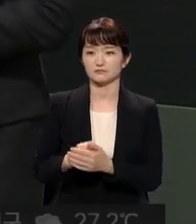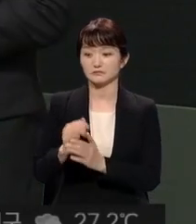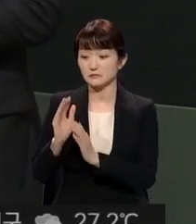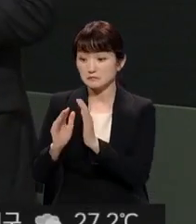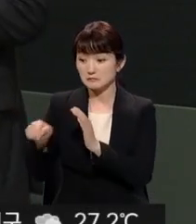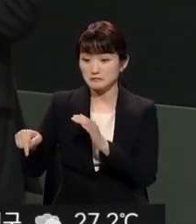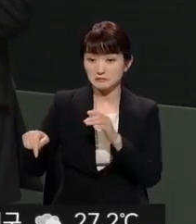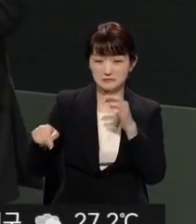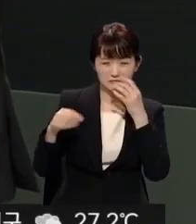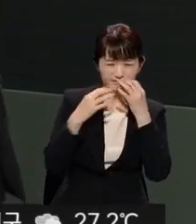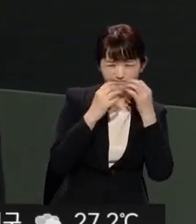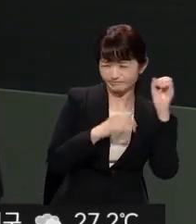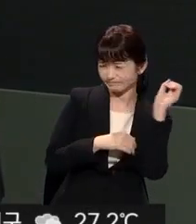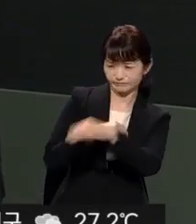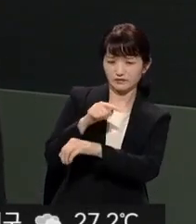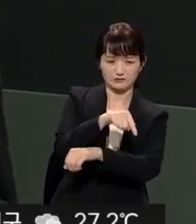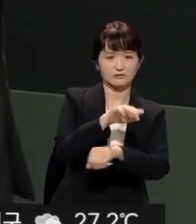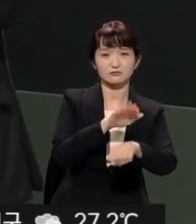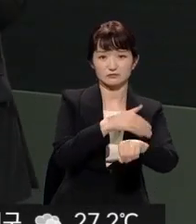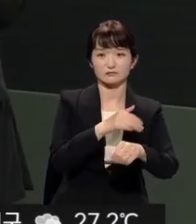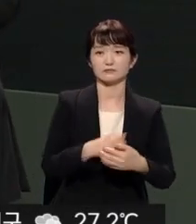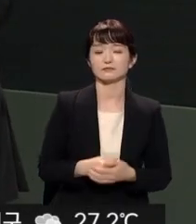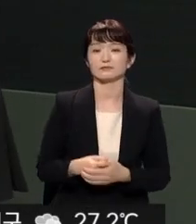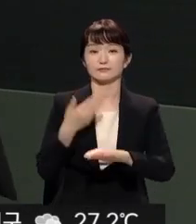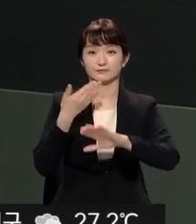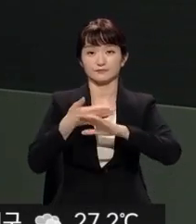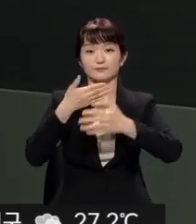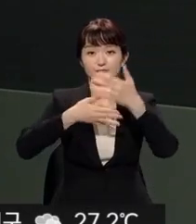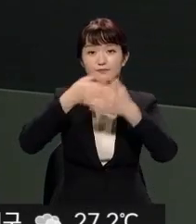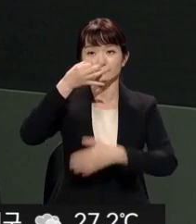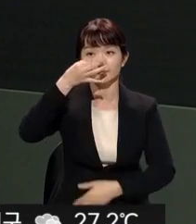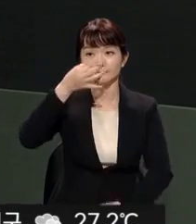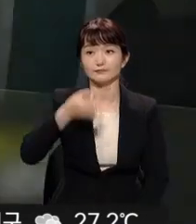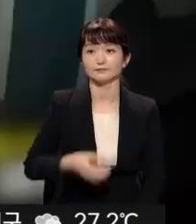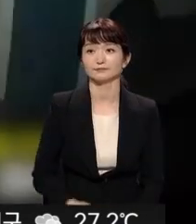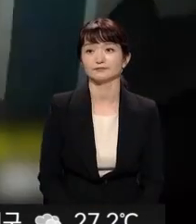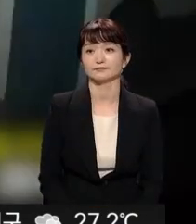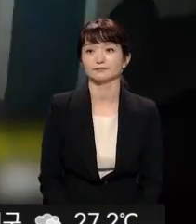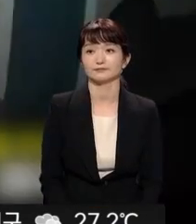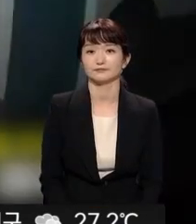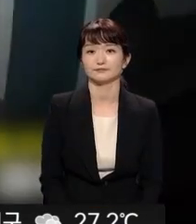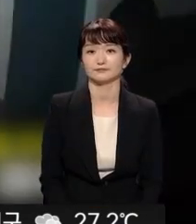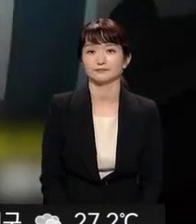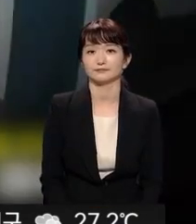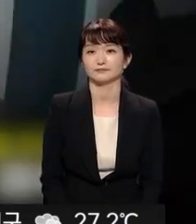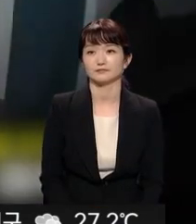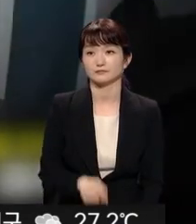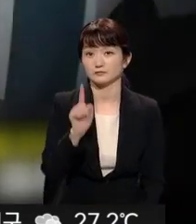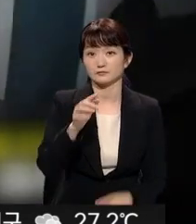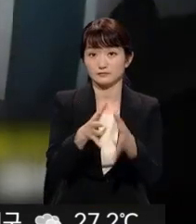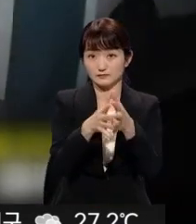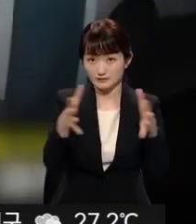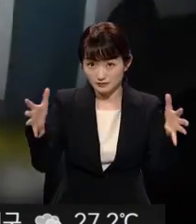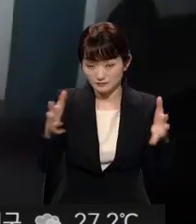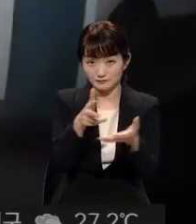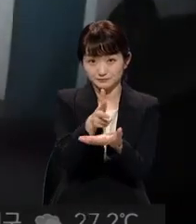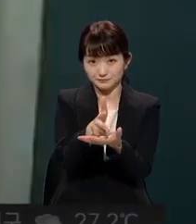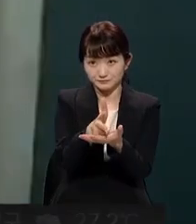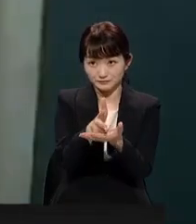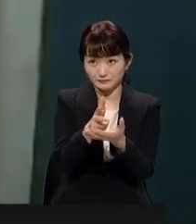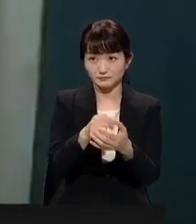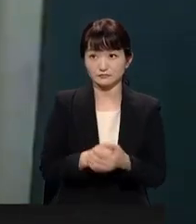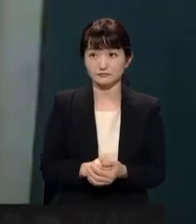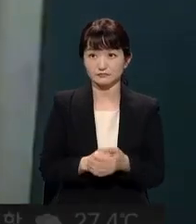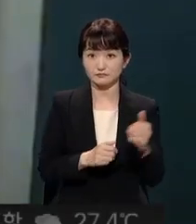했던 그것도 잘못된 거죠 좋습니다 자 다른 영상 또이어서 보시죠 자 어느 아파트 주차장 자